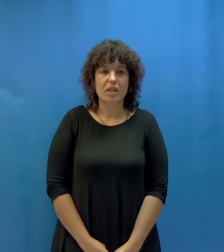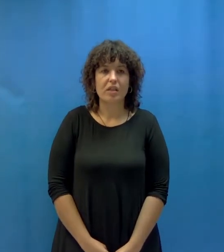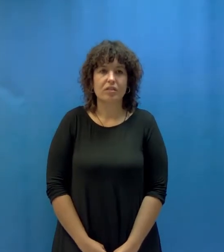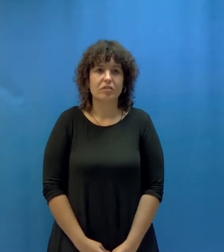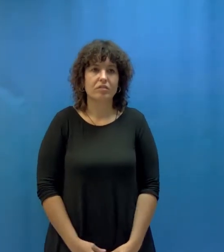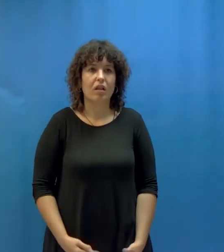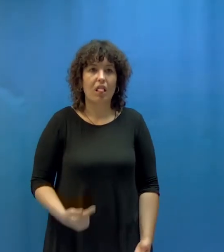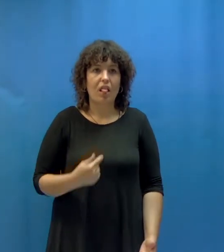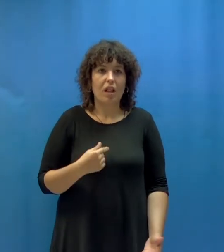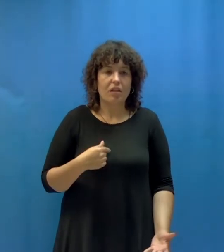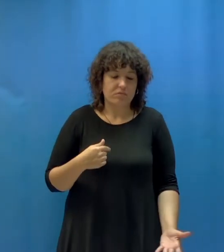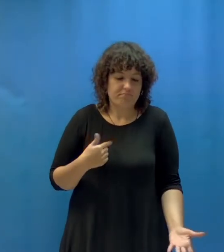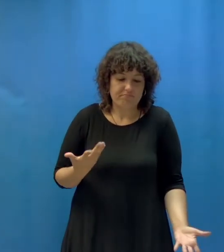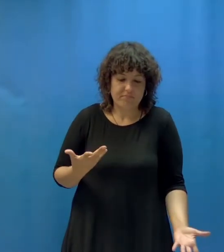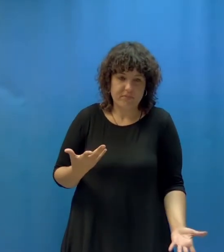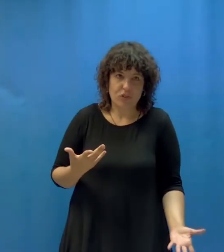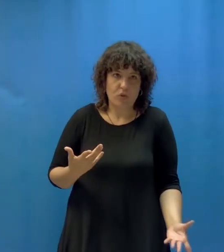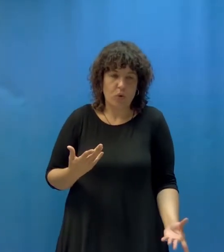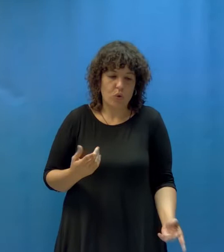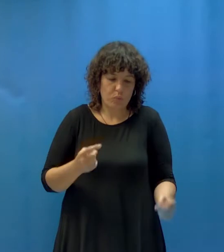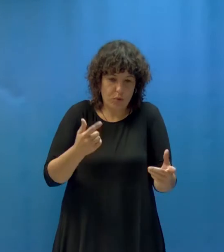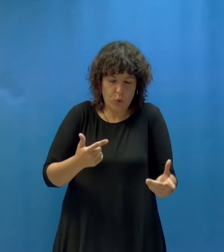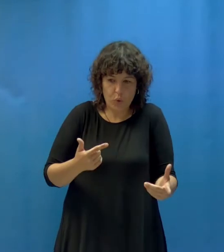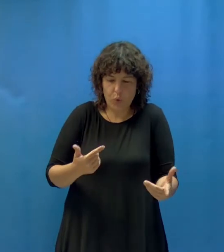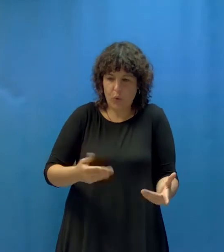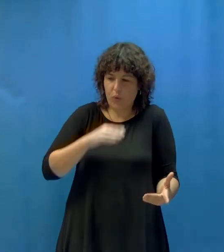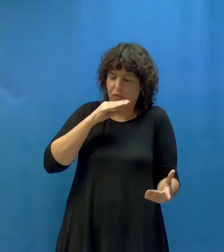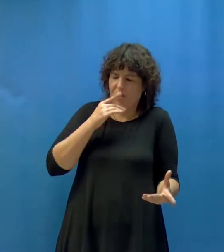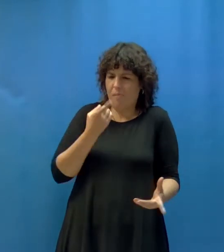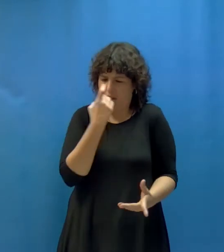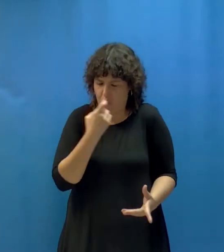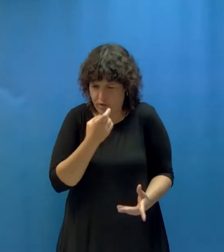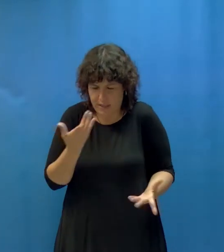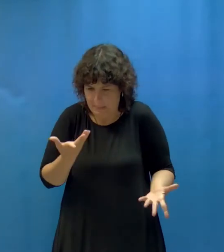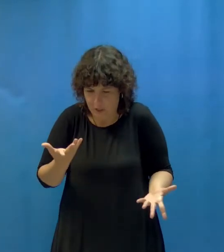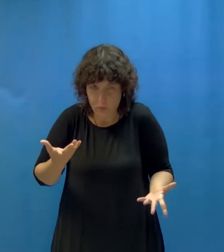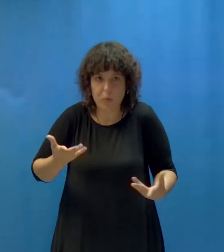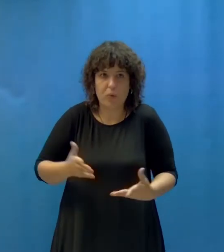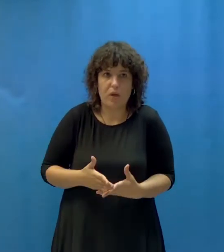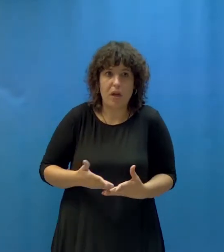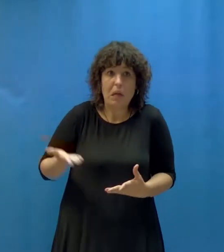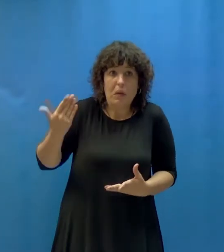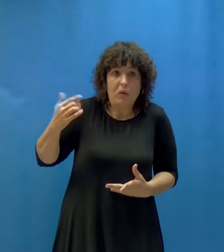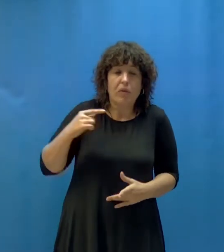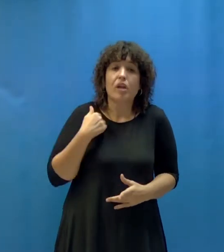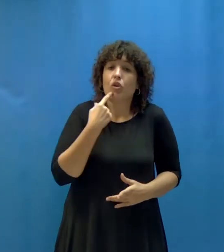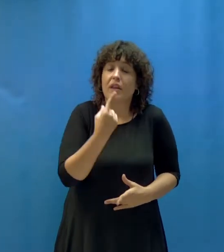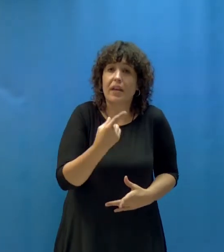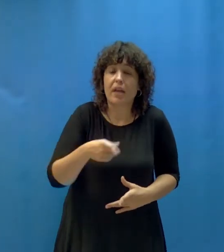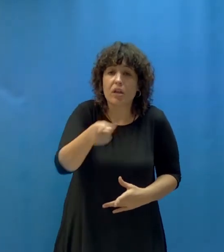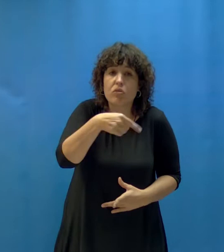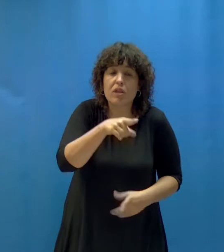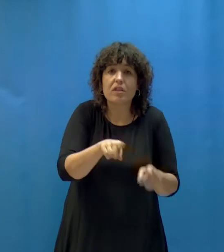Jo em costa una miqueta sufocar-me, però és que estic molt sufocat. És a dir, jo un dia vaig dir que vostès eren